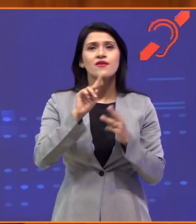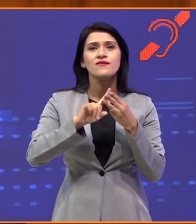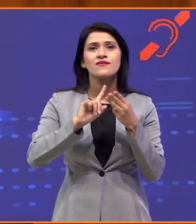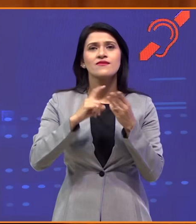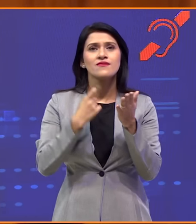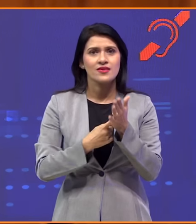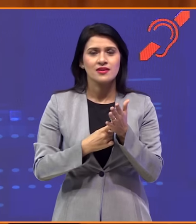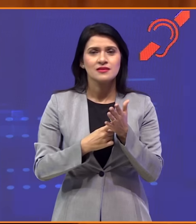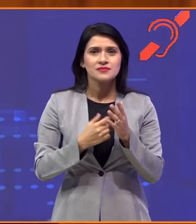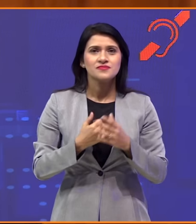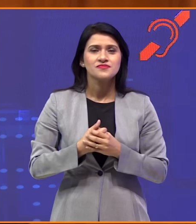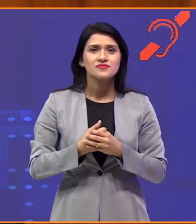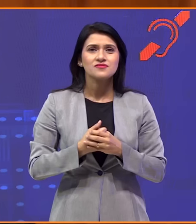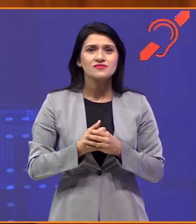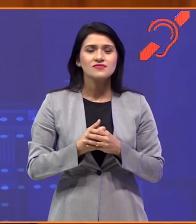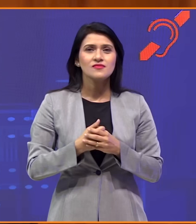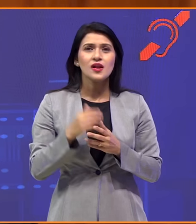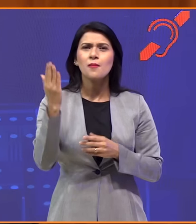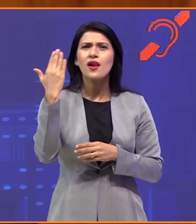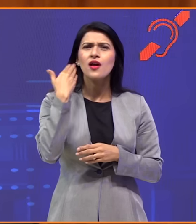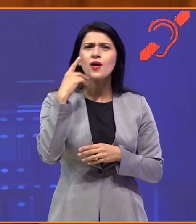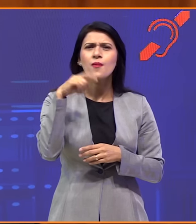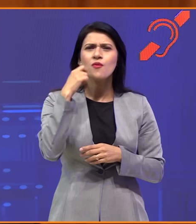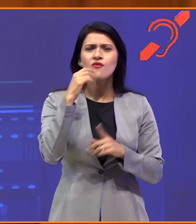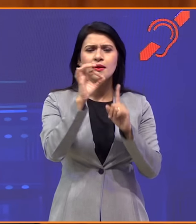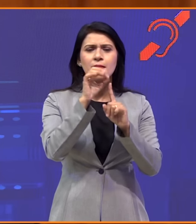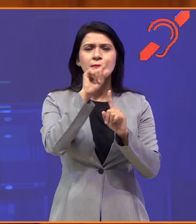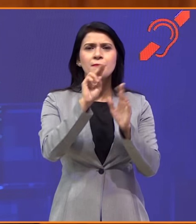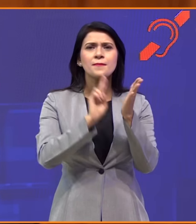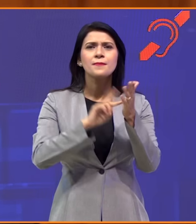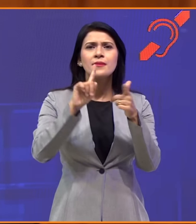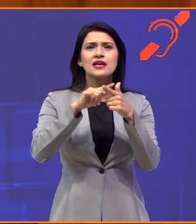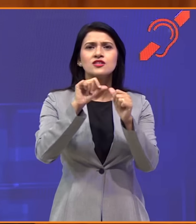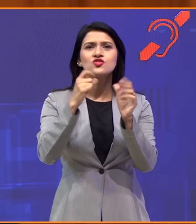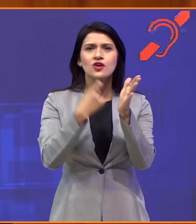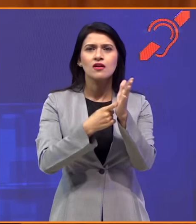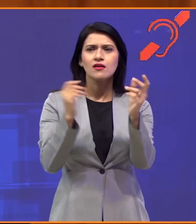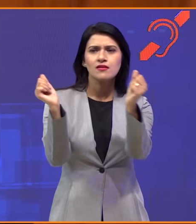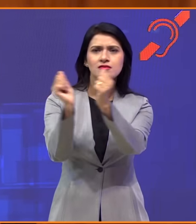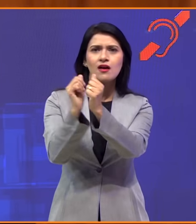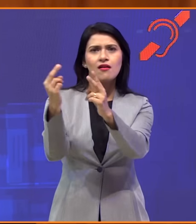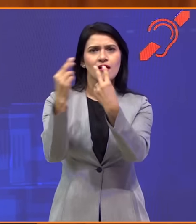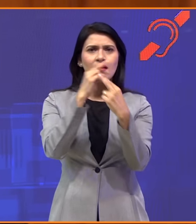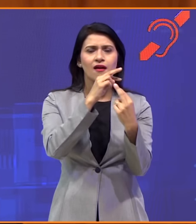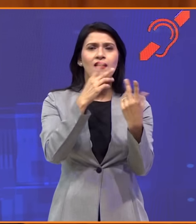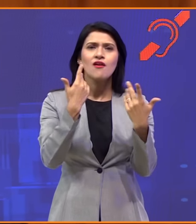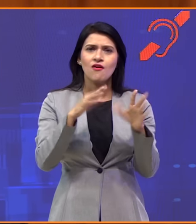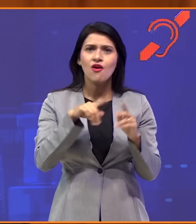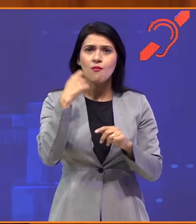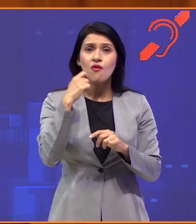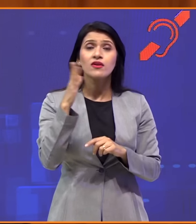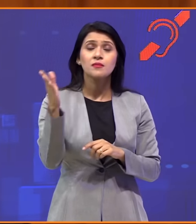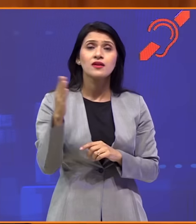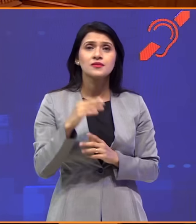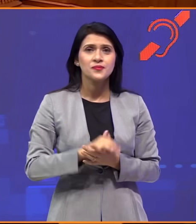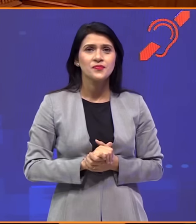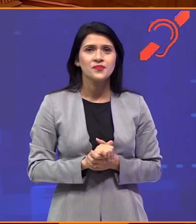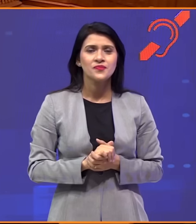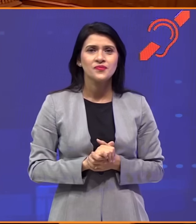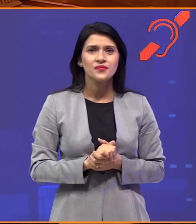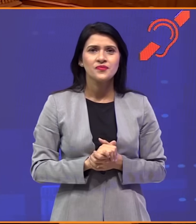चाहता हूं पिंजर देखी थी उन्होंने अडवाणी जी और अटल जी ने जो फिल्म देखी थी तो उस समय यश चोपड़ा जी भी थे उस हॉल में